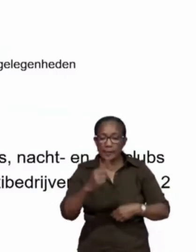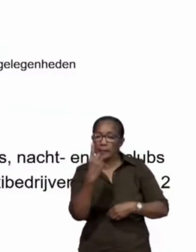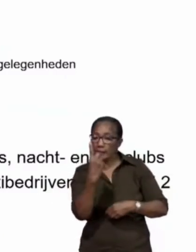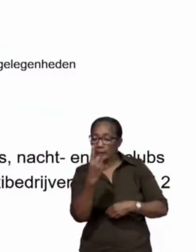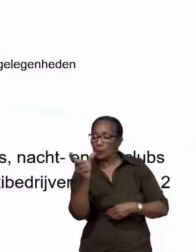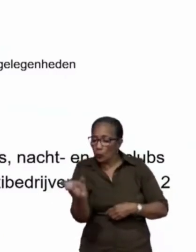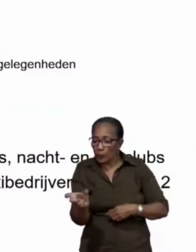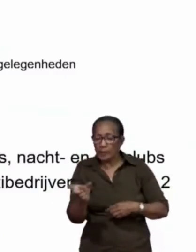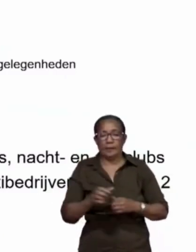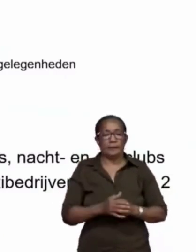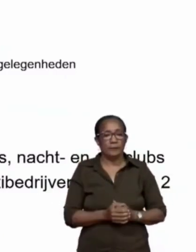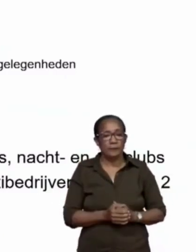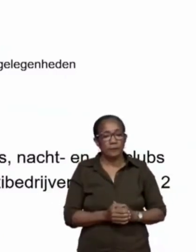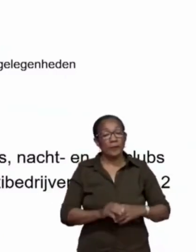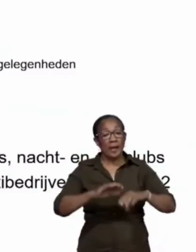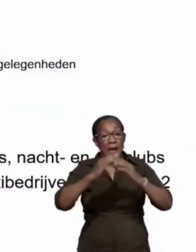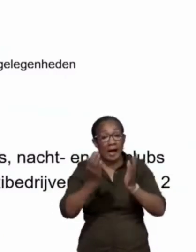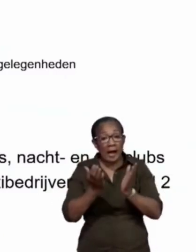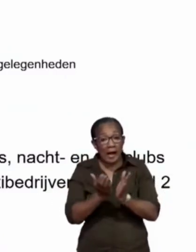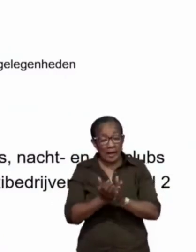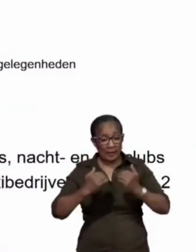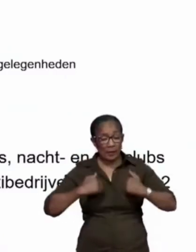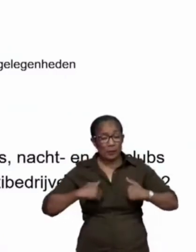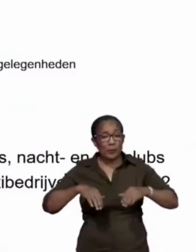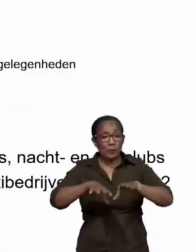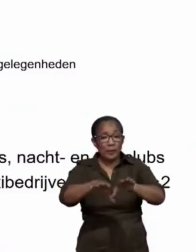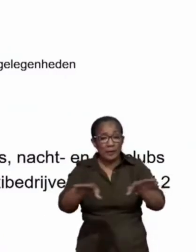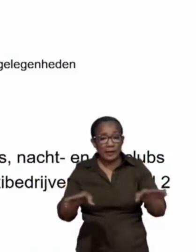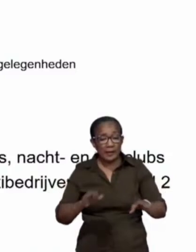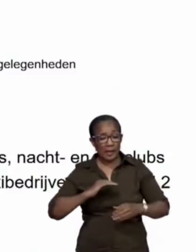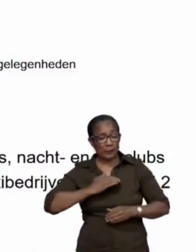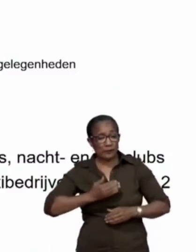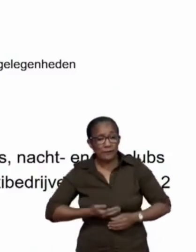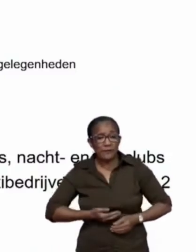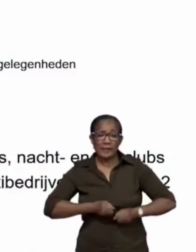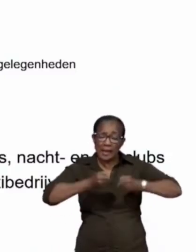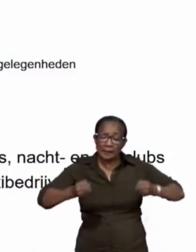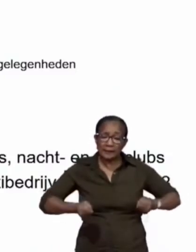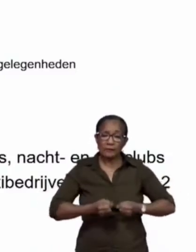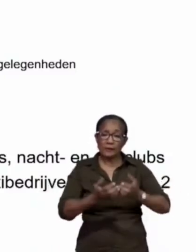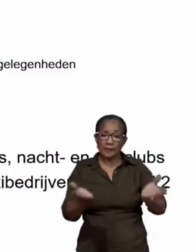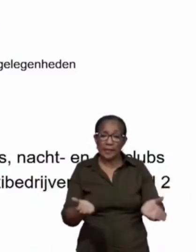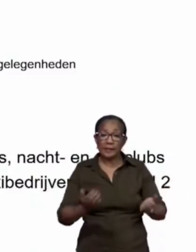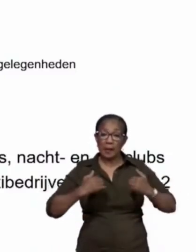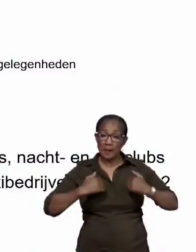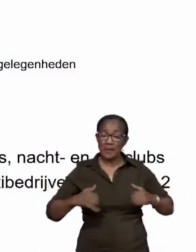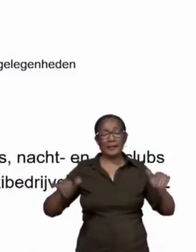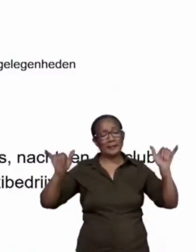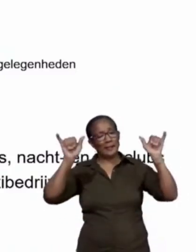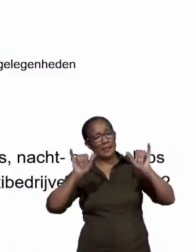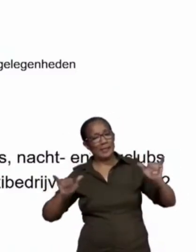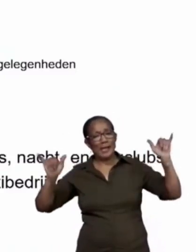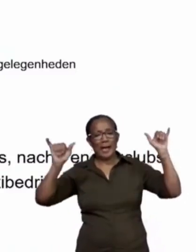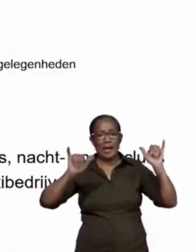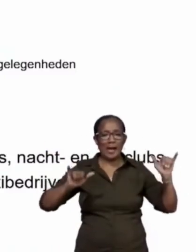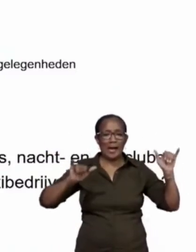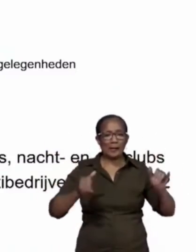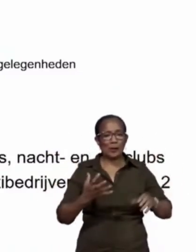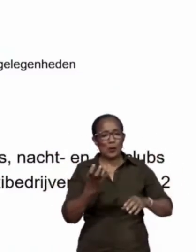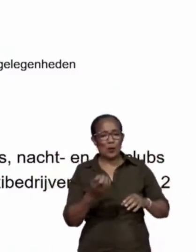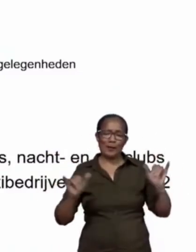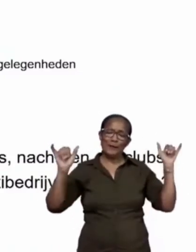zien. Alle publieke en privé activiteiten, dus maar zijn verjaardag, dus maar zijn wat